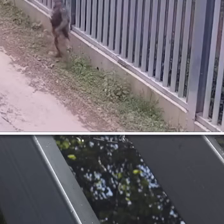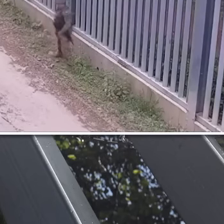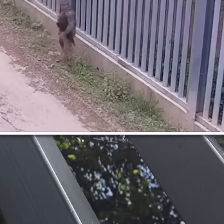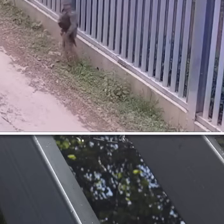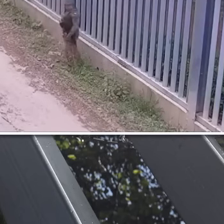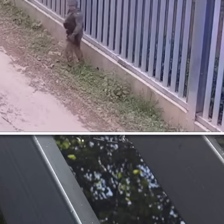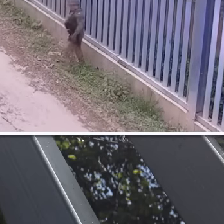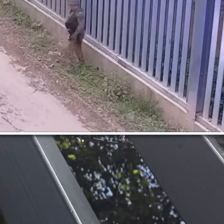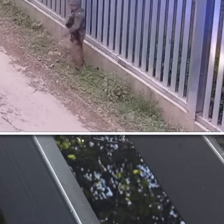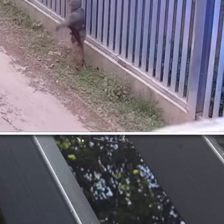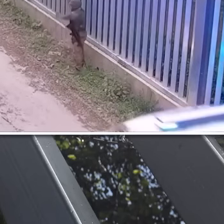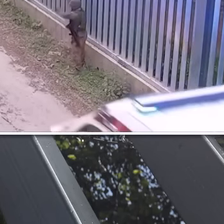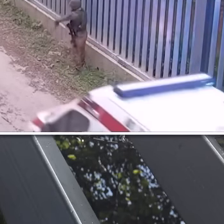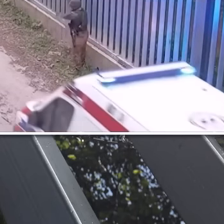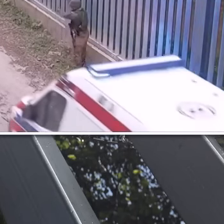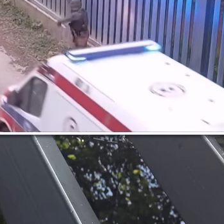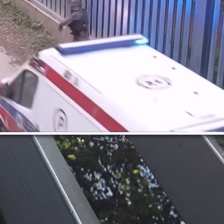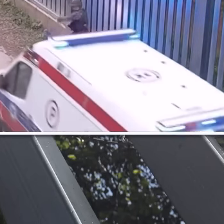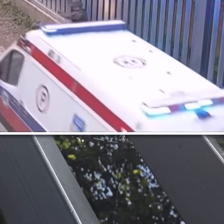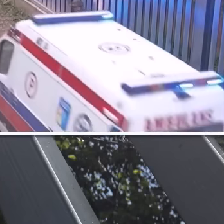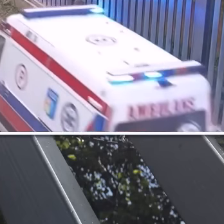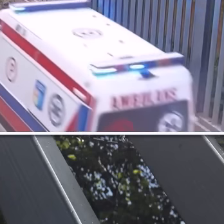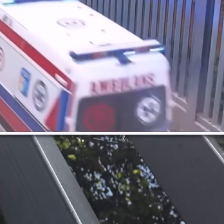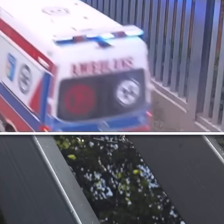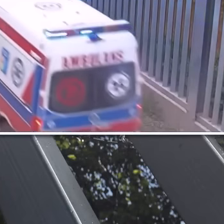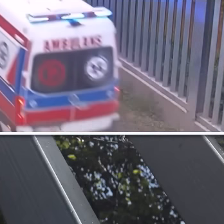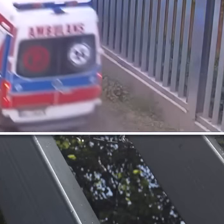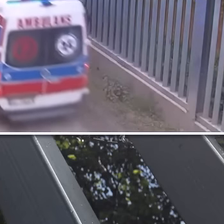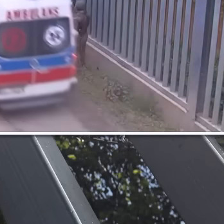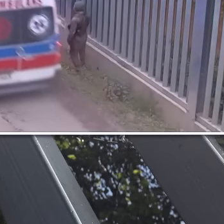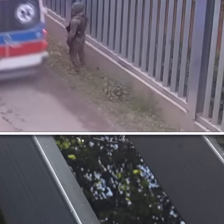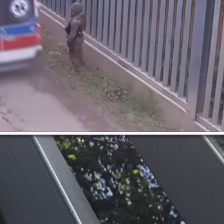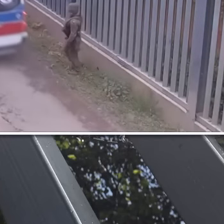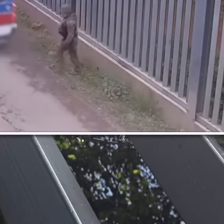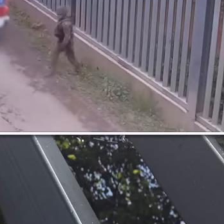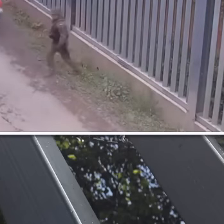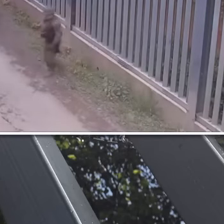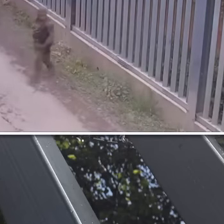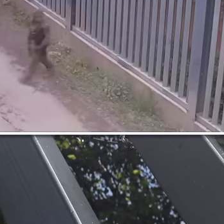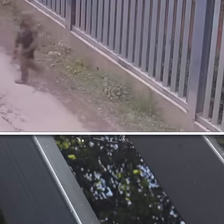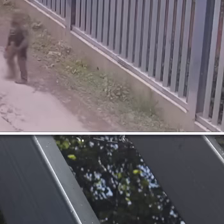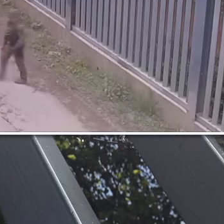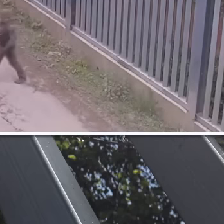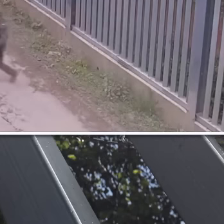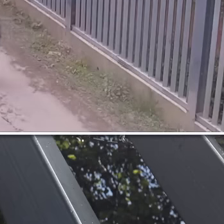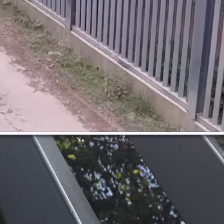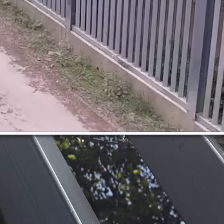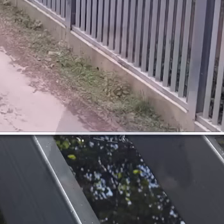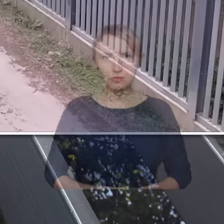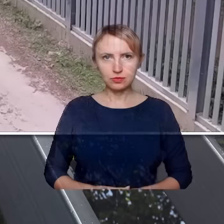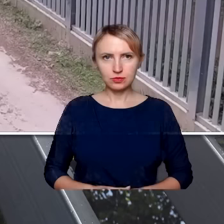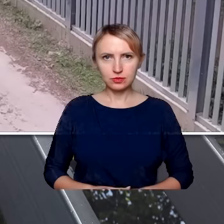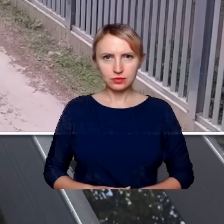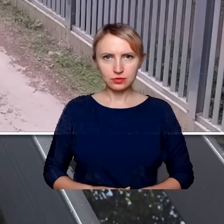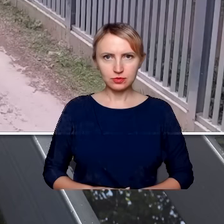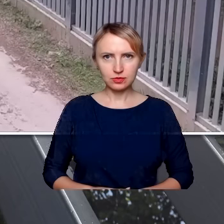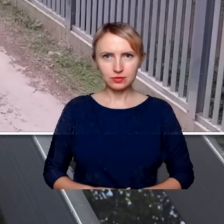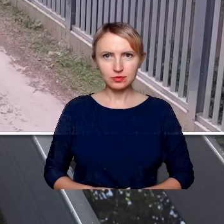wygłup, a potem, kiedy naprawdę wilki się pojawiają i pastuszek krzyczy, ratujcie mnie, bo mi stado zagryzają, wszyscy się uśmiechają,